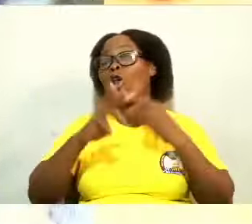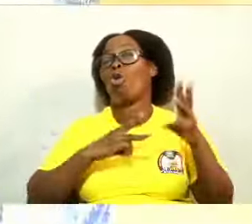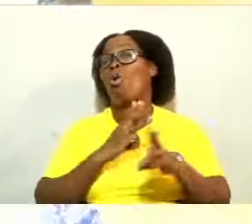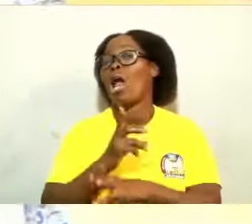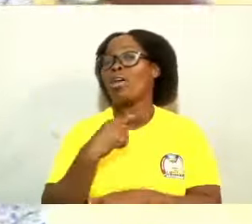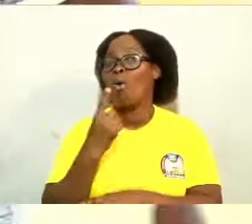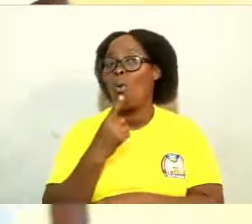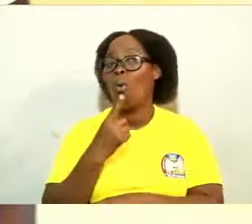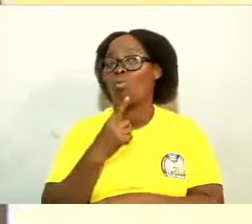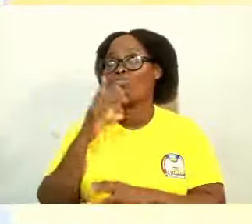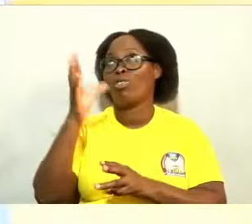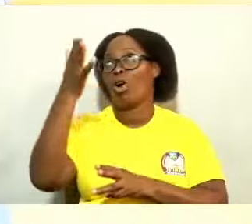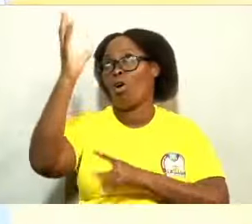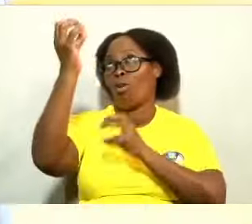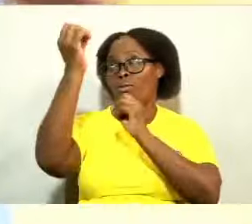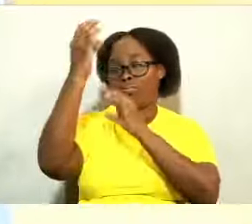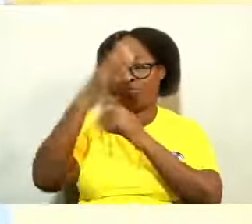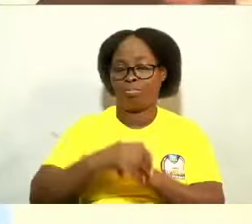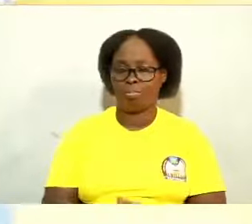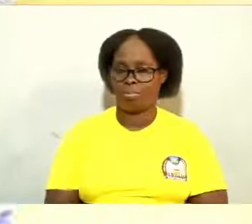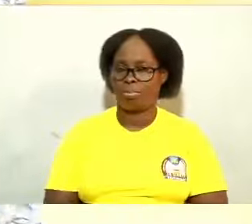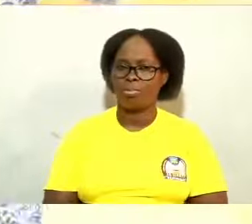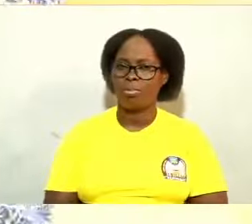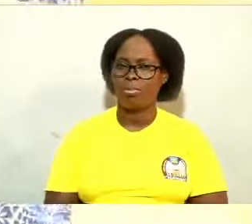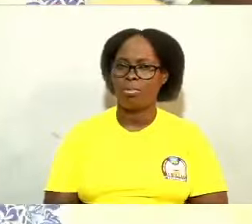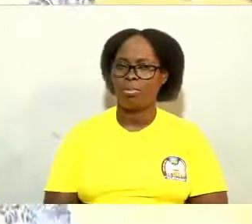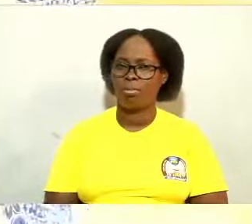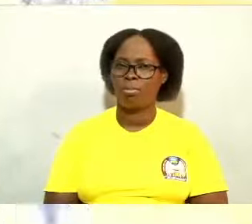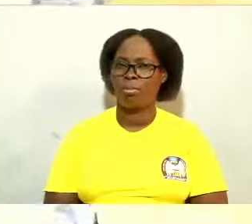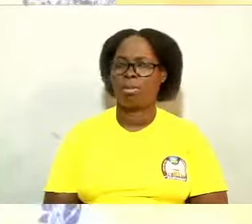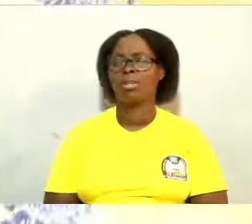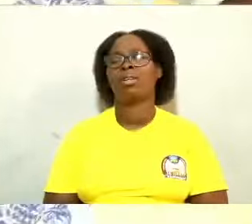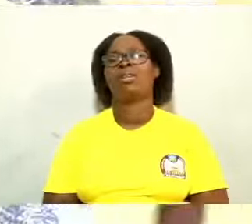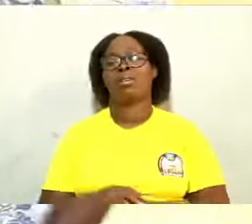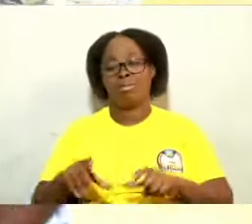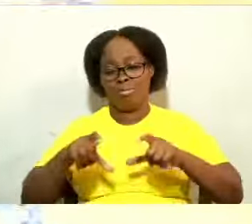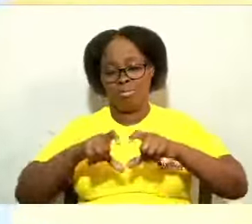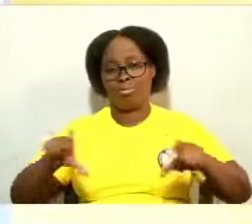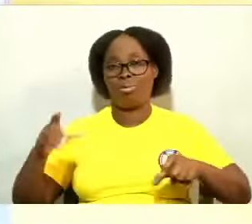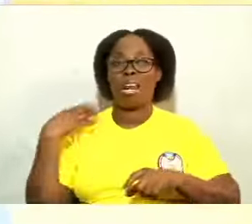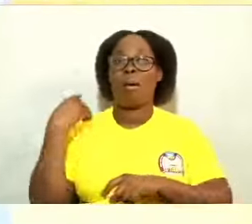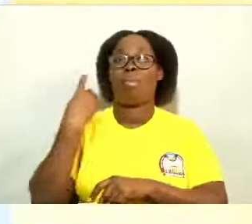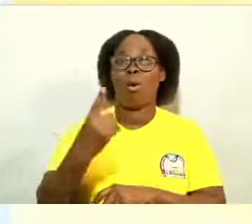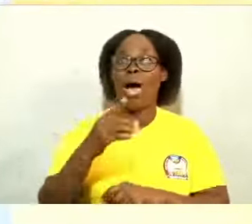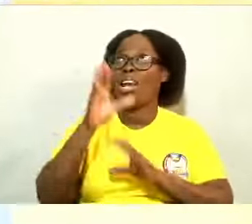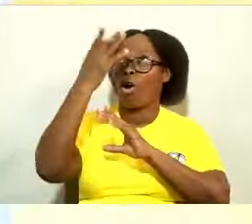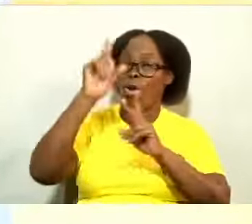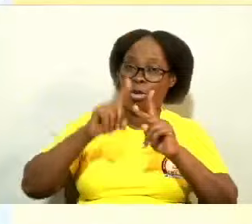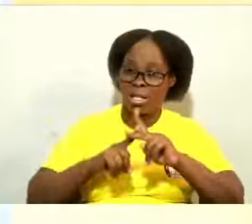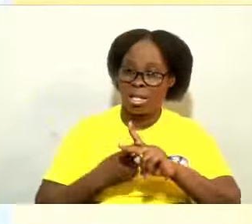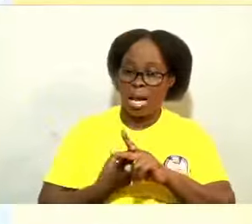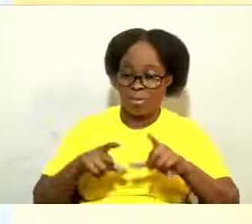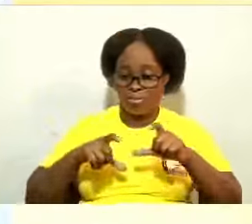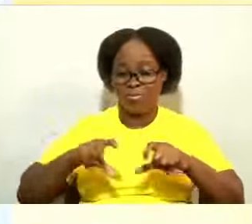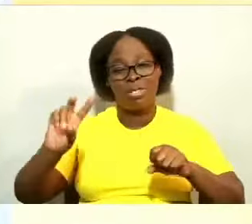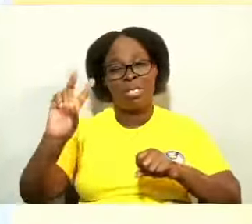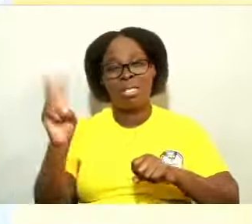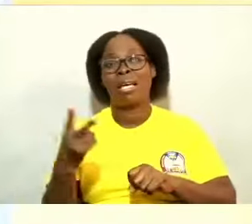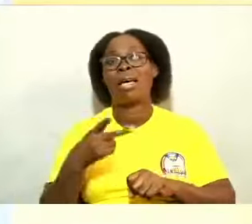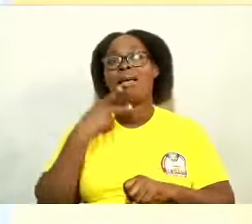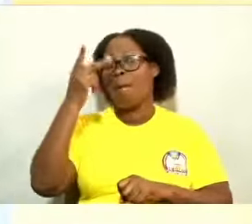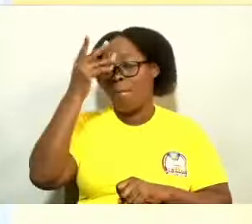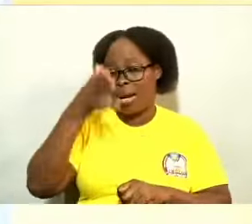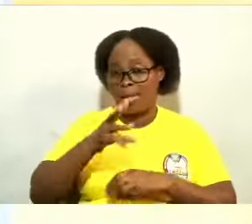Mungu. Kwa hiyo ubao wa kwanza Mungu anaanza, ubao wa pili mzazi wa dunia